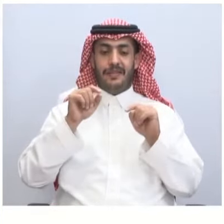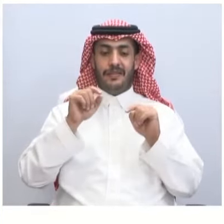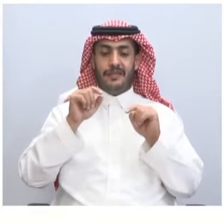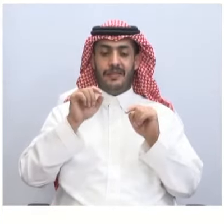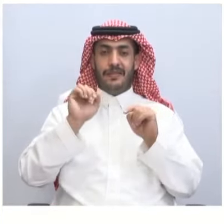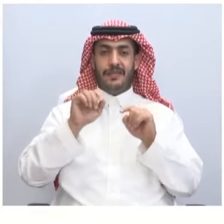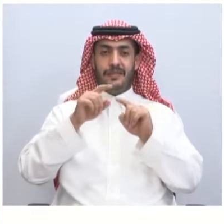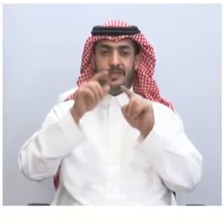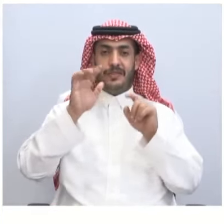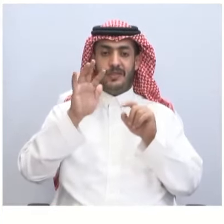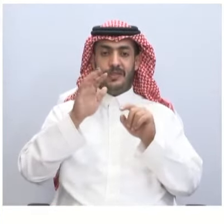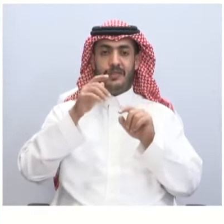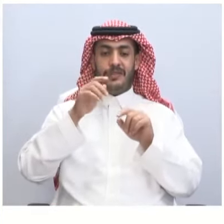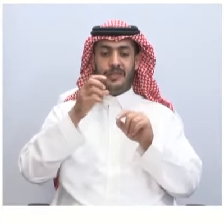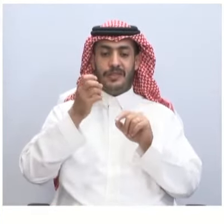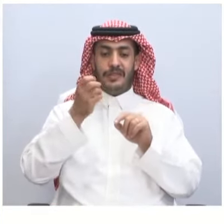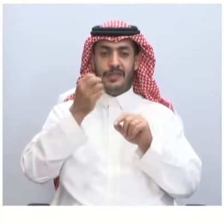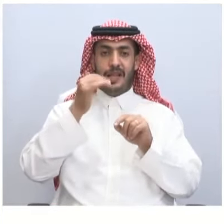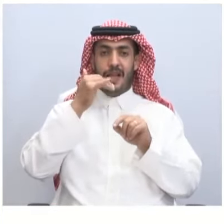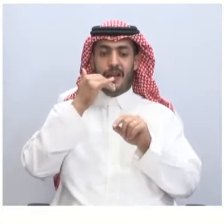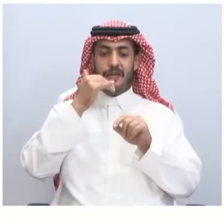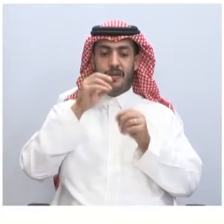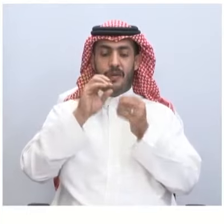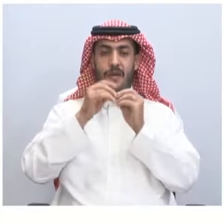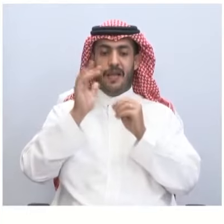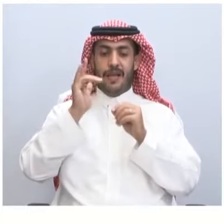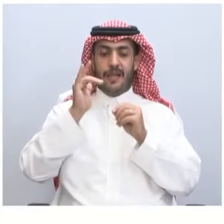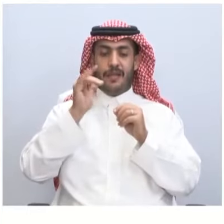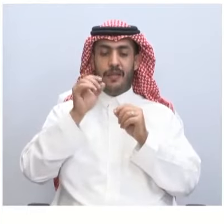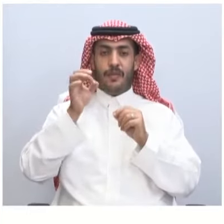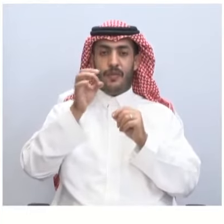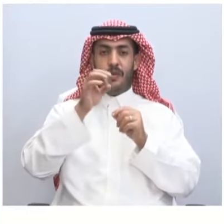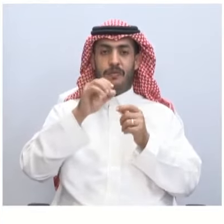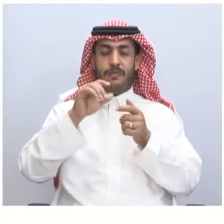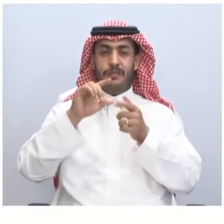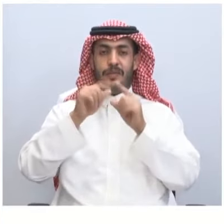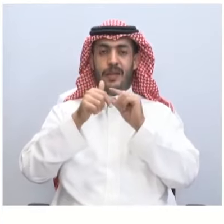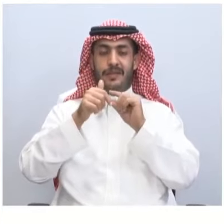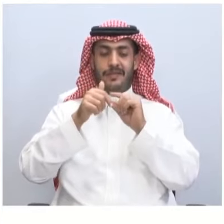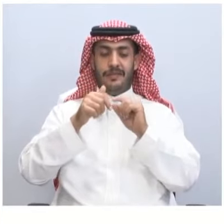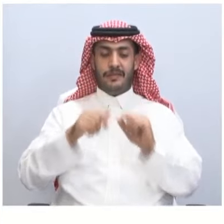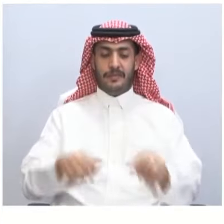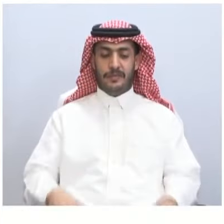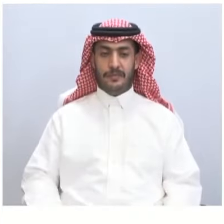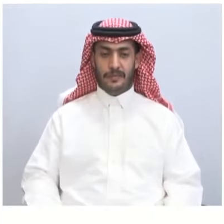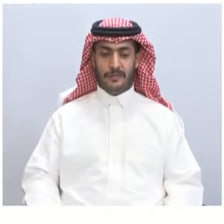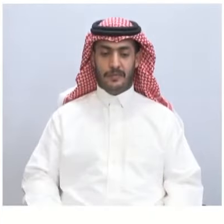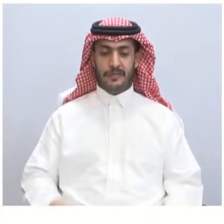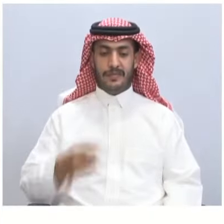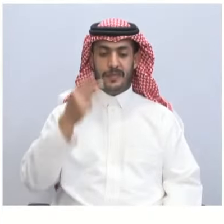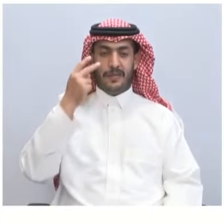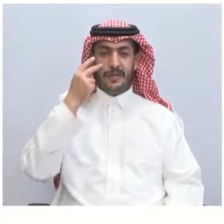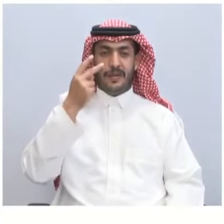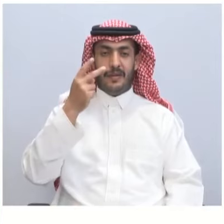الجزيره العربيه ويتضح لدينا باللون الاخضر دول مجلس التعاون لدول الخليج العربيه تطل على